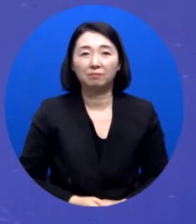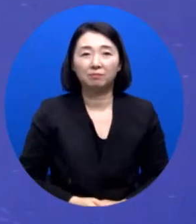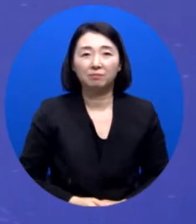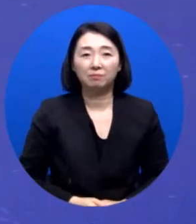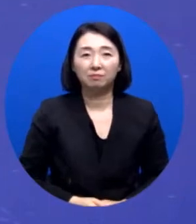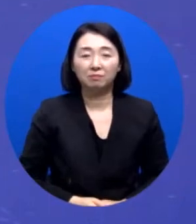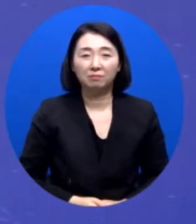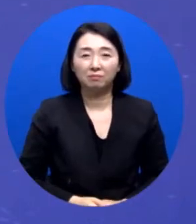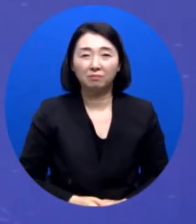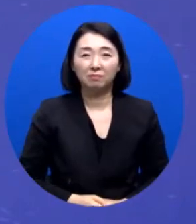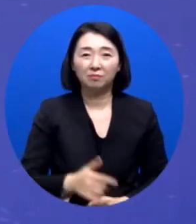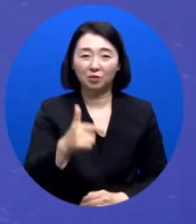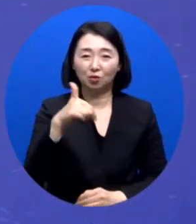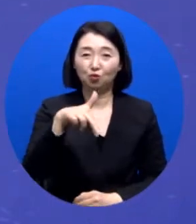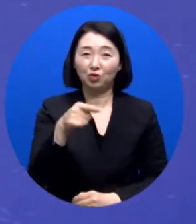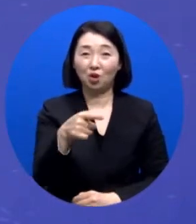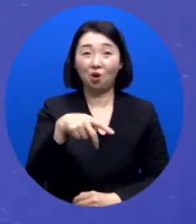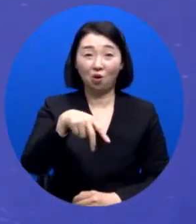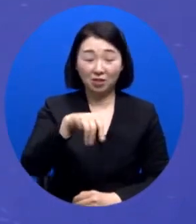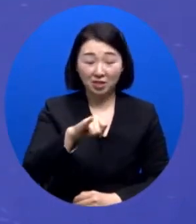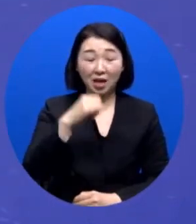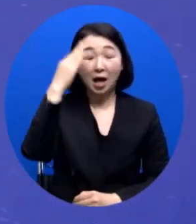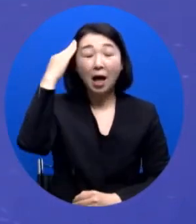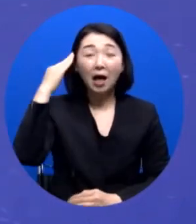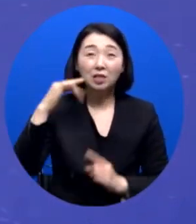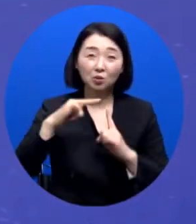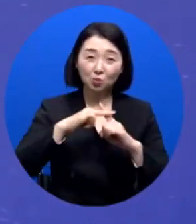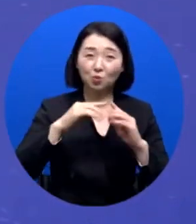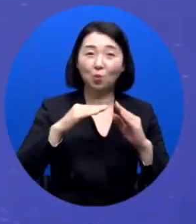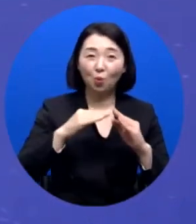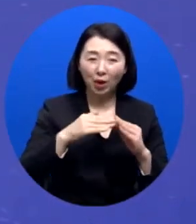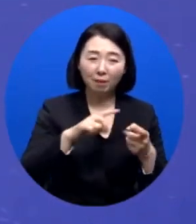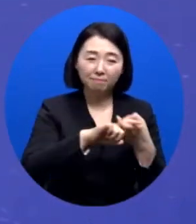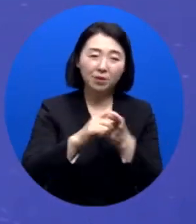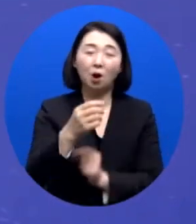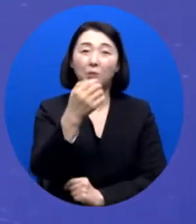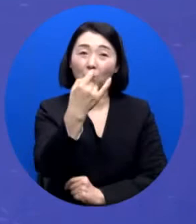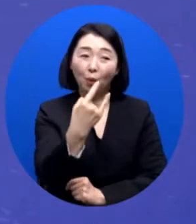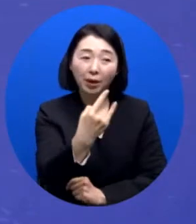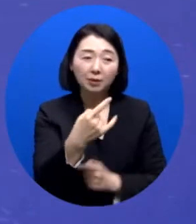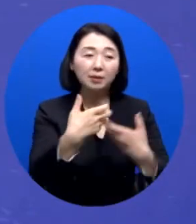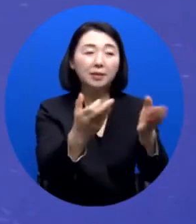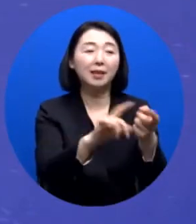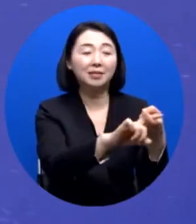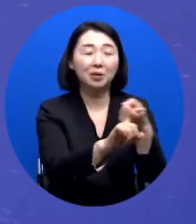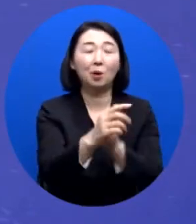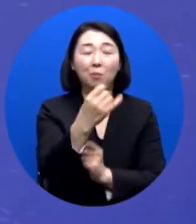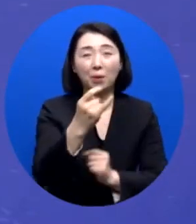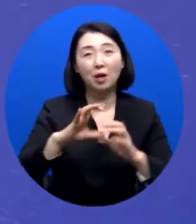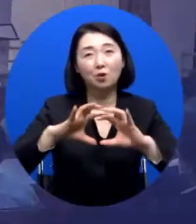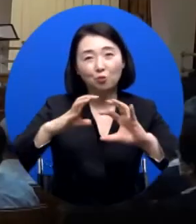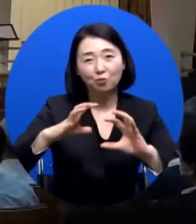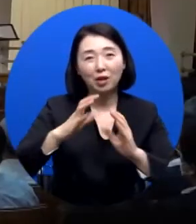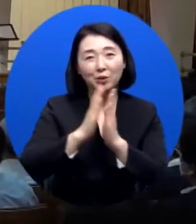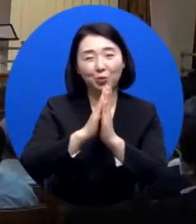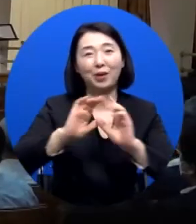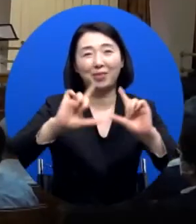뉴저지 한인교회 협의회 가 뉴저지 교계 단체들과 옆에 국가 기도의 날을 개최했습니다